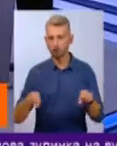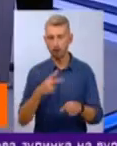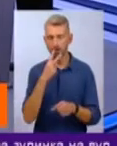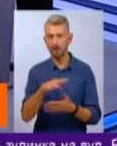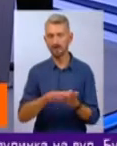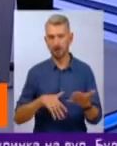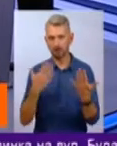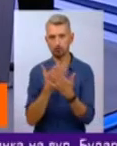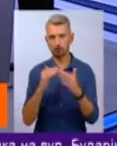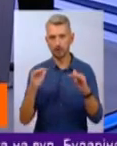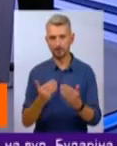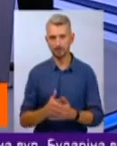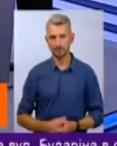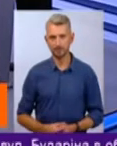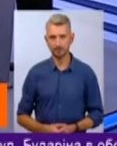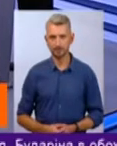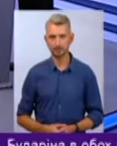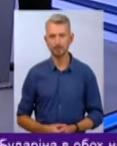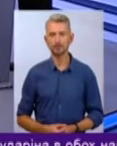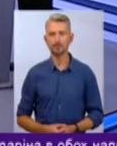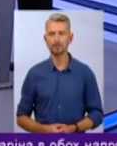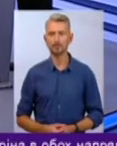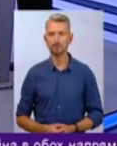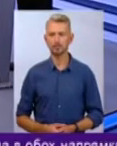сюжеті Катерини Бенько.